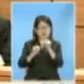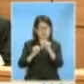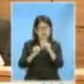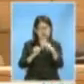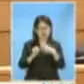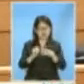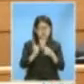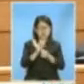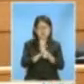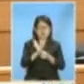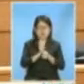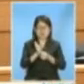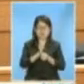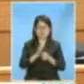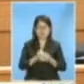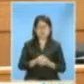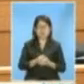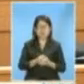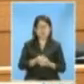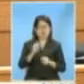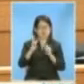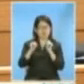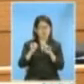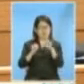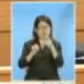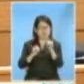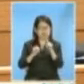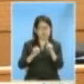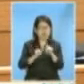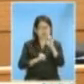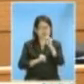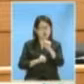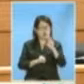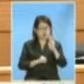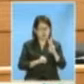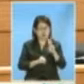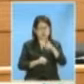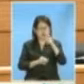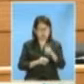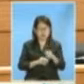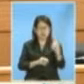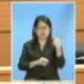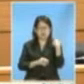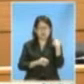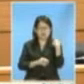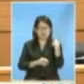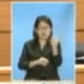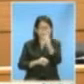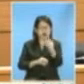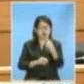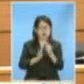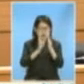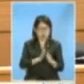อแก้ไขมาตรา111วุฒิสมาชิกประกอบด้วยสมาชิกจำนวน150